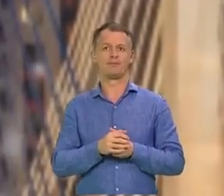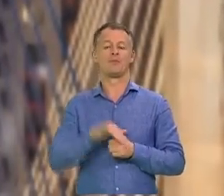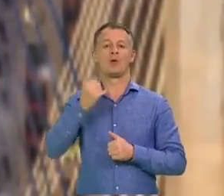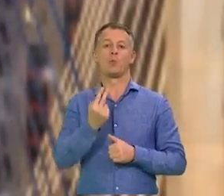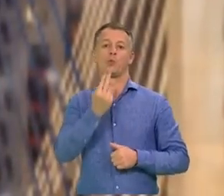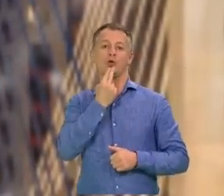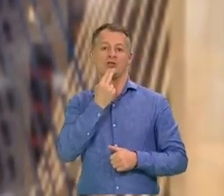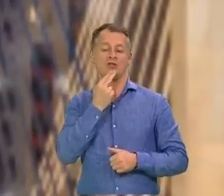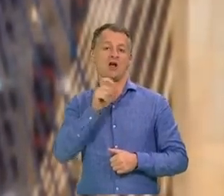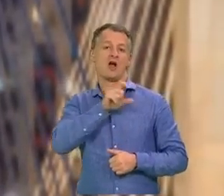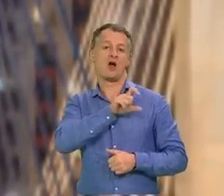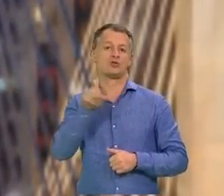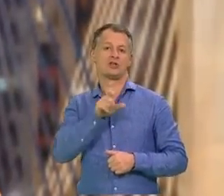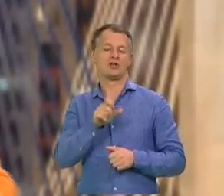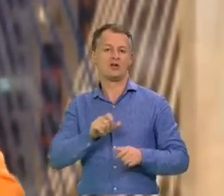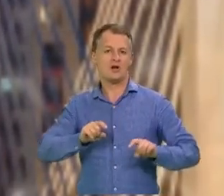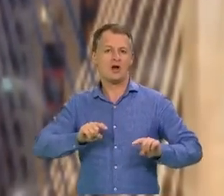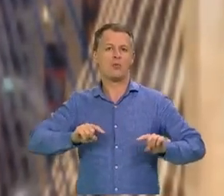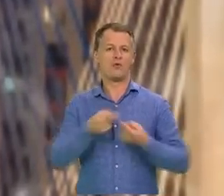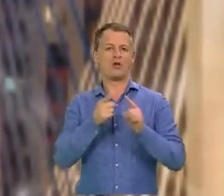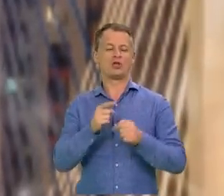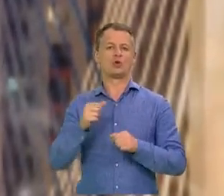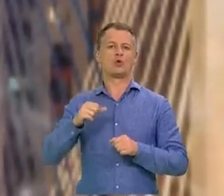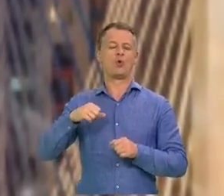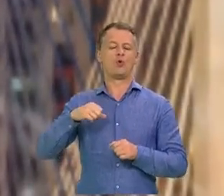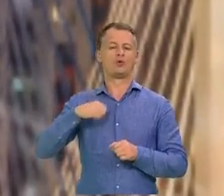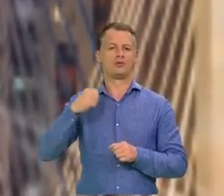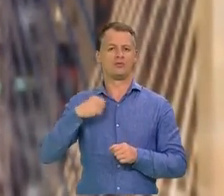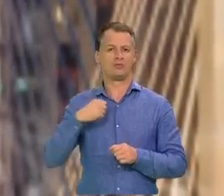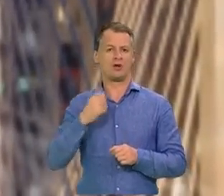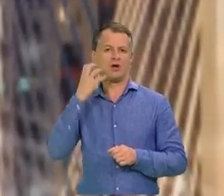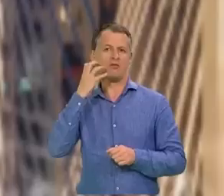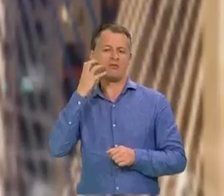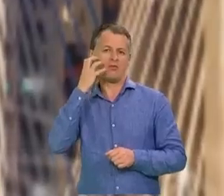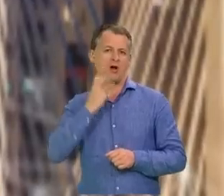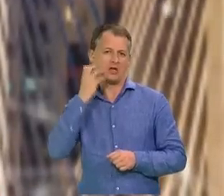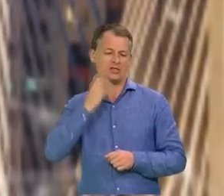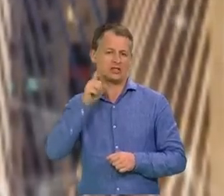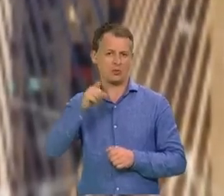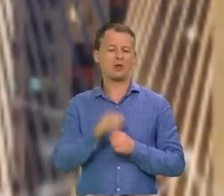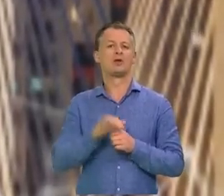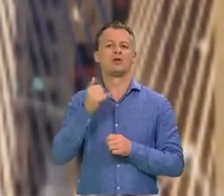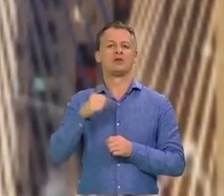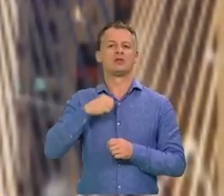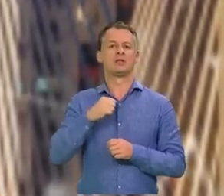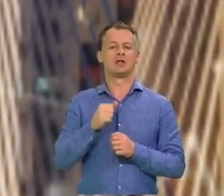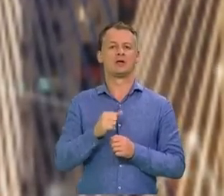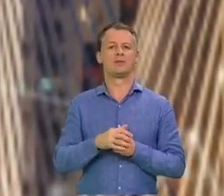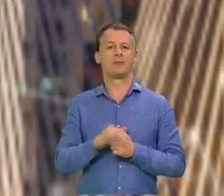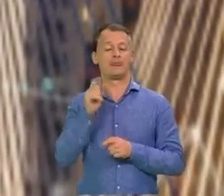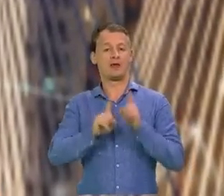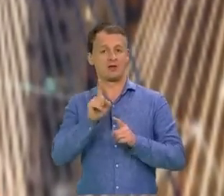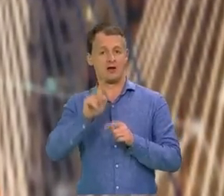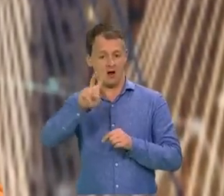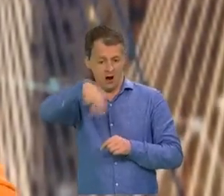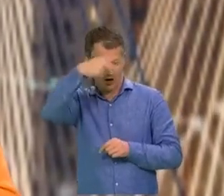Agent de poliție a acuzat că a agresat o tânără s-a întâmplat la Constanța. Locatarii din zonă, martor la incident, spun că agentul a lovit-o pe fată și chiar